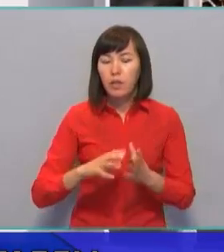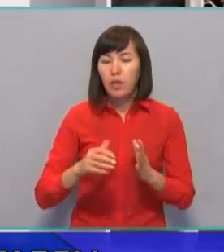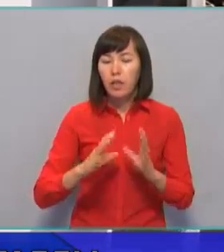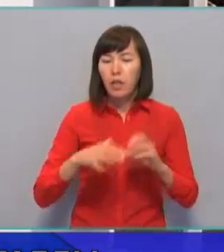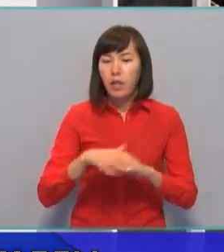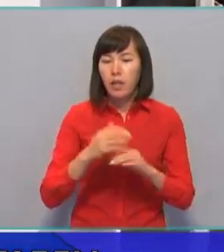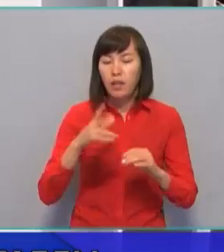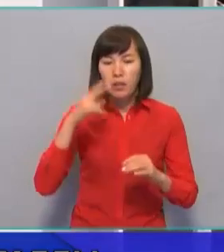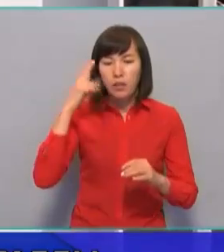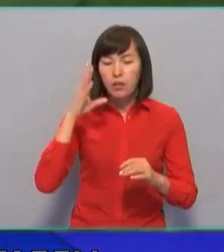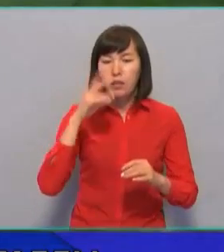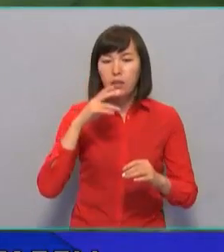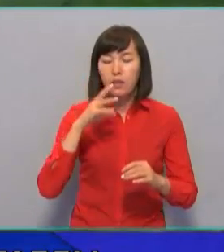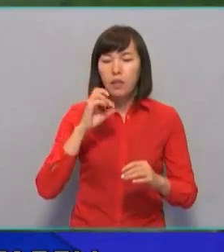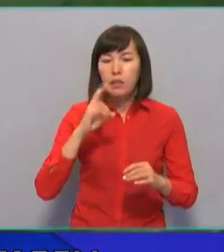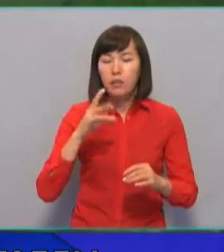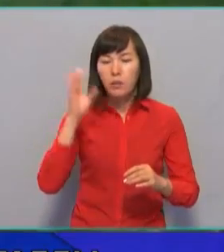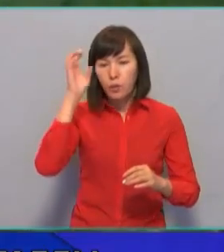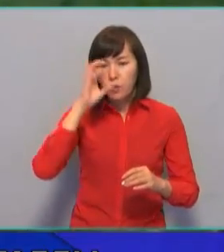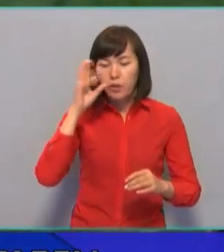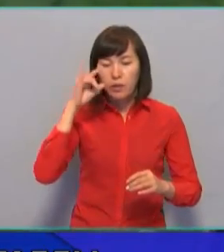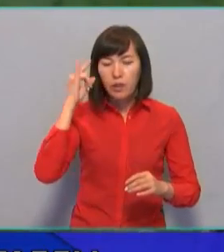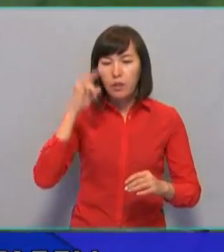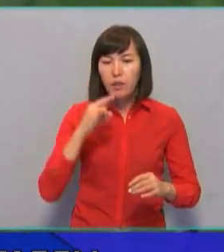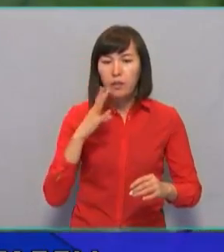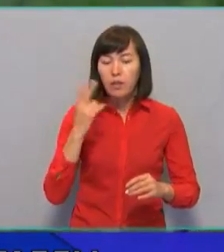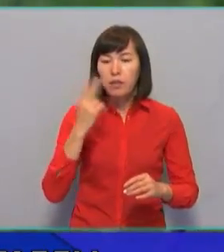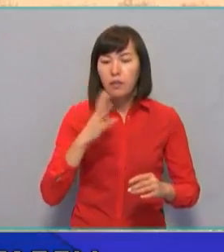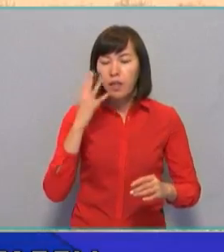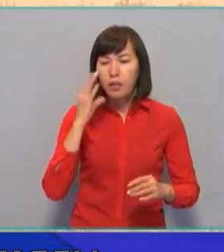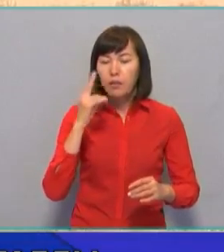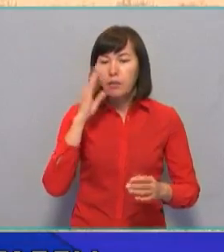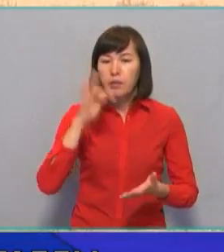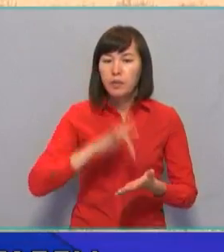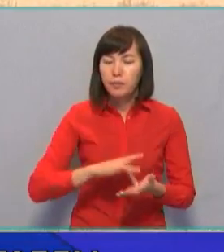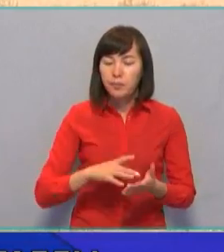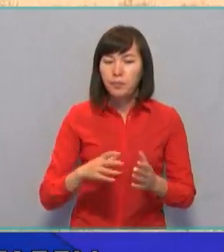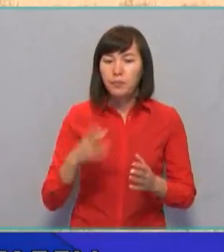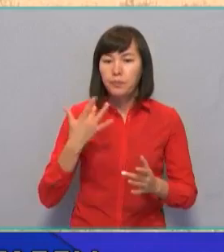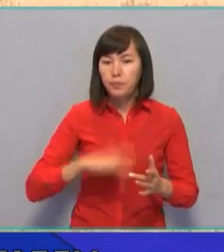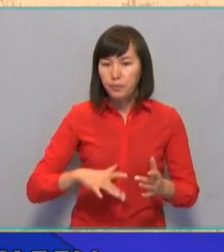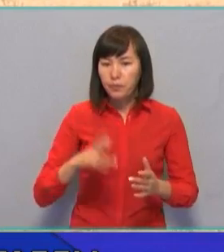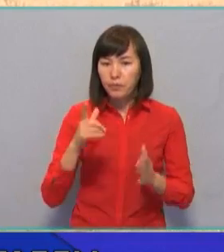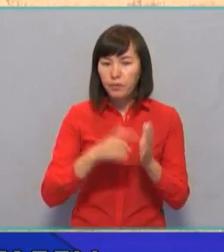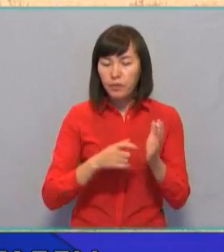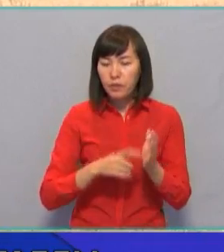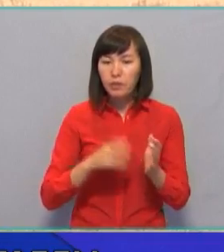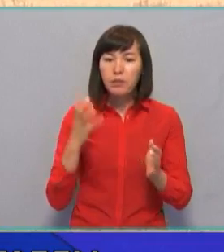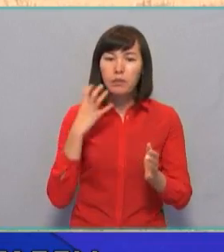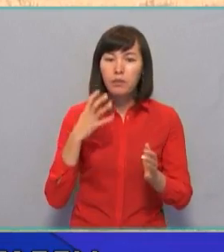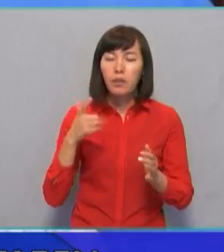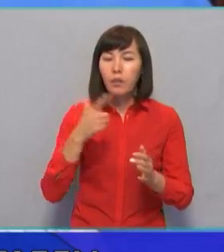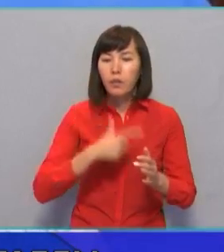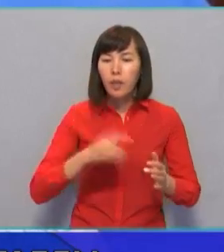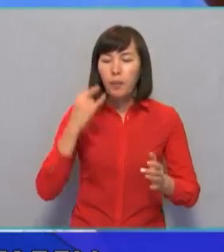елінен Италия, Қырғызстан, Ресей, Тәжікстан, Өзбекстан, Қазақстаннан Нұр-Сұлтан, Алматы, Шымкент қалалары мен Жамбыл, Қарағанды, Қызылорда,